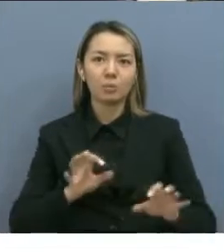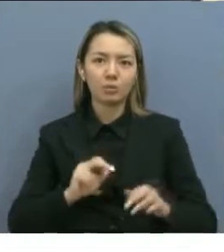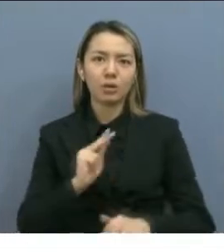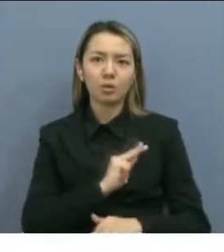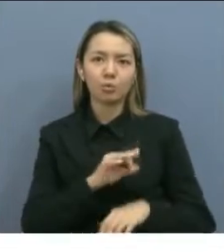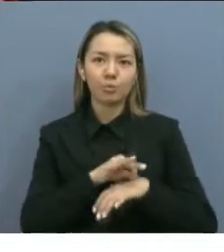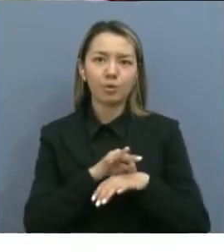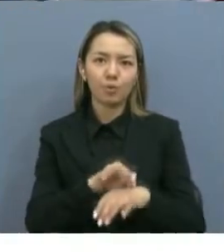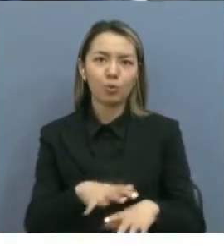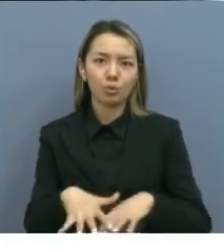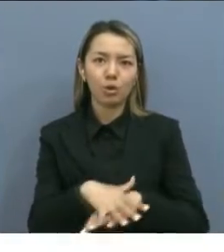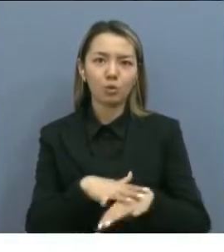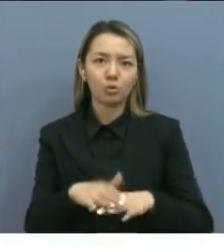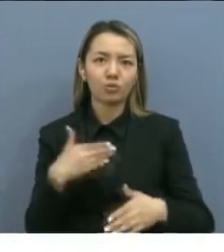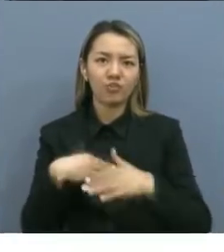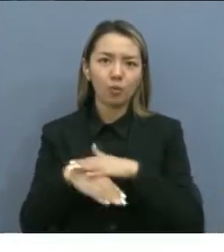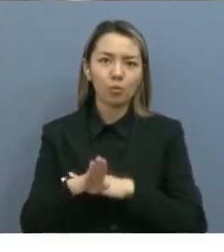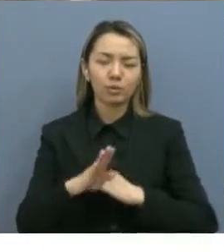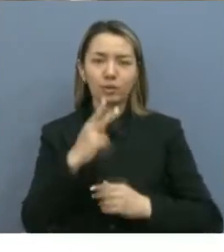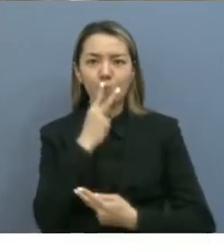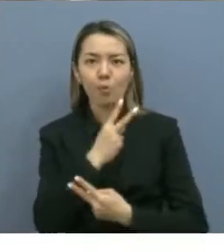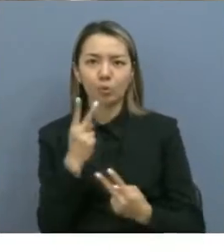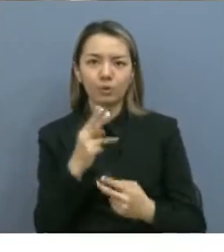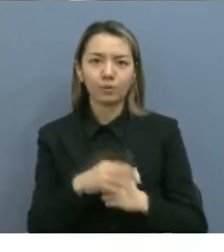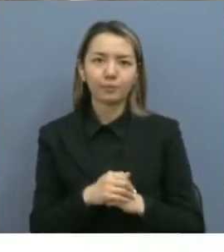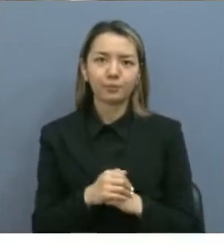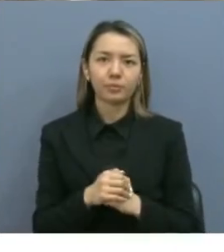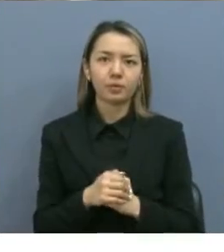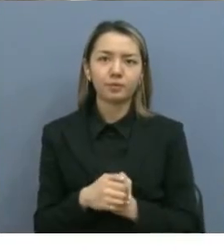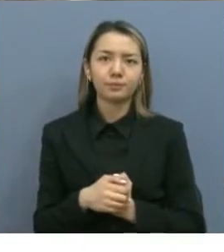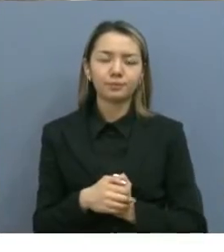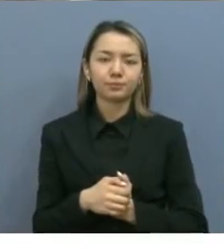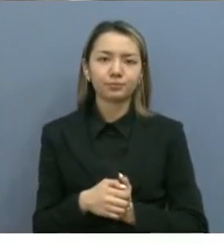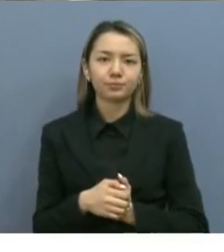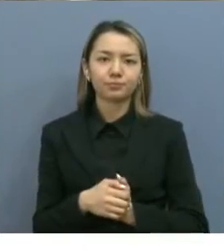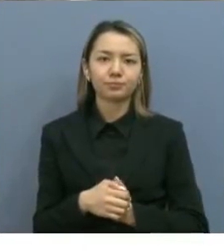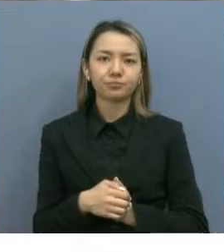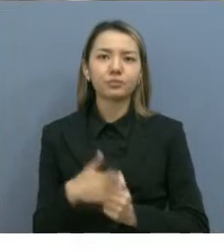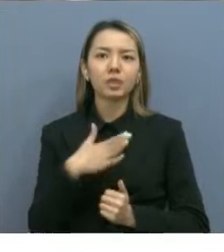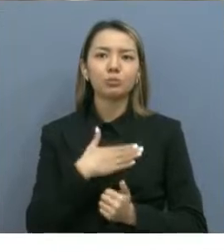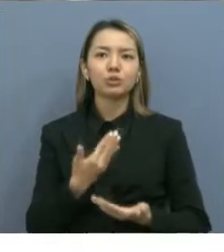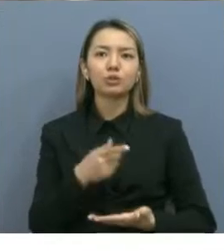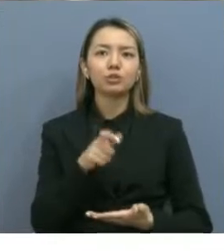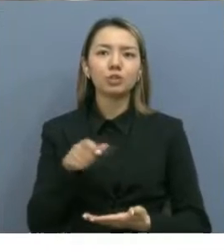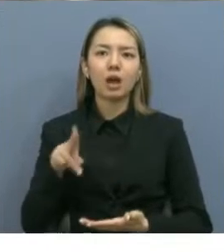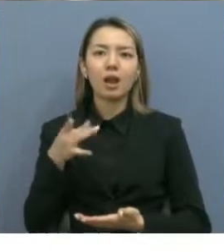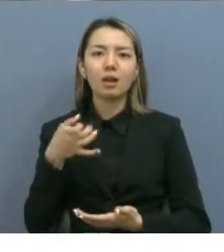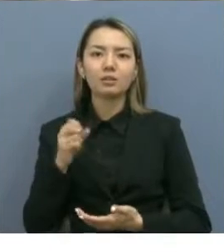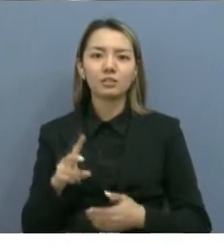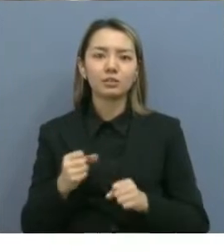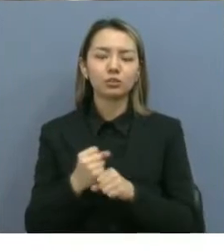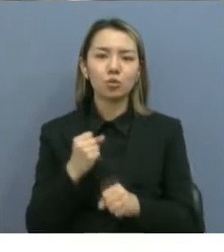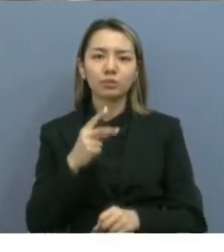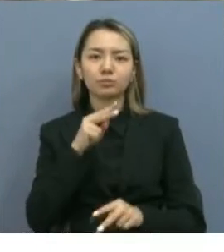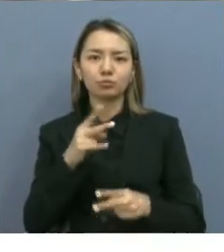жұмыстарын жүргізу үшін халық арасына шығуда. Основное у нас направление – это предупреждение. Біз тұрғындарды карантин режимін сақтауға шақырамыз.